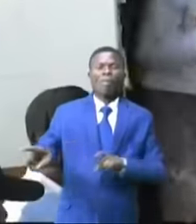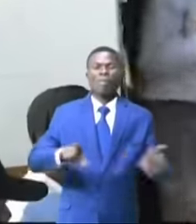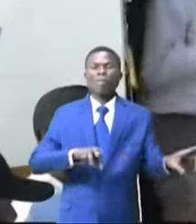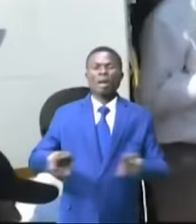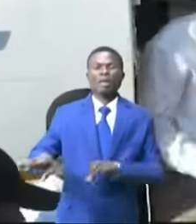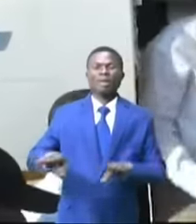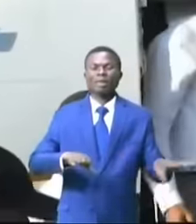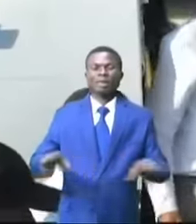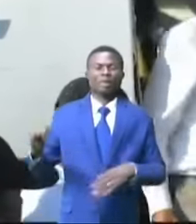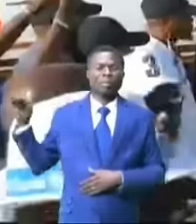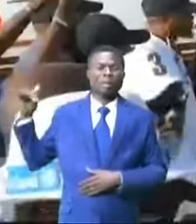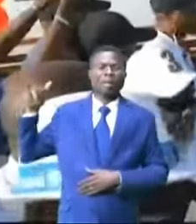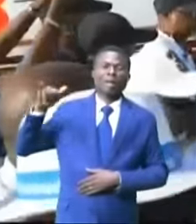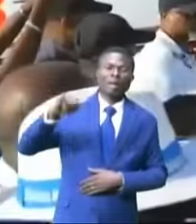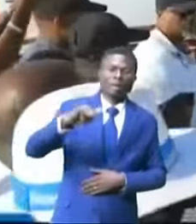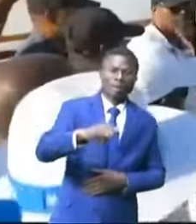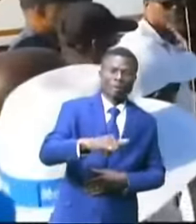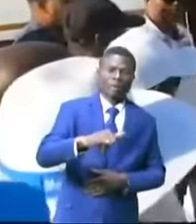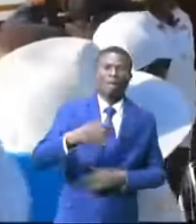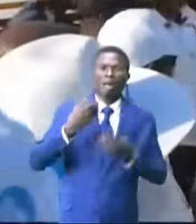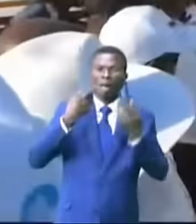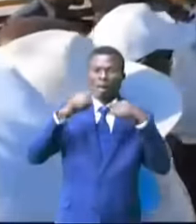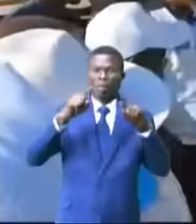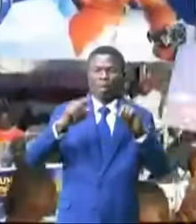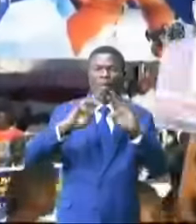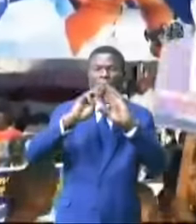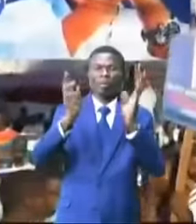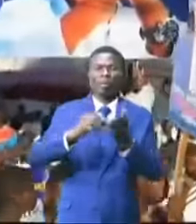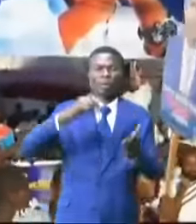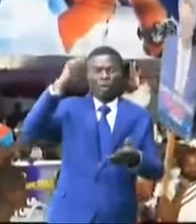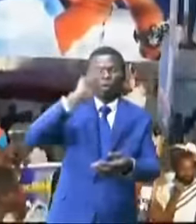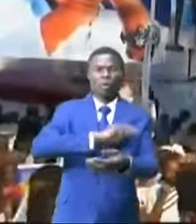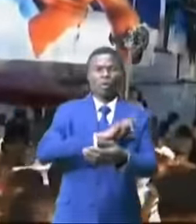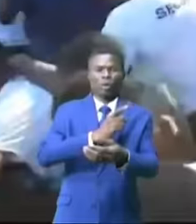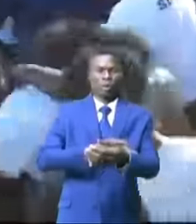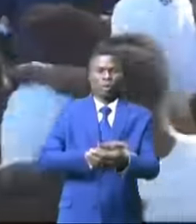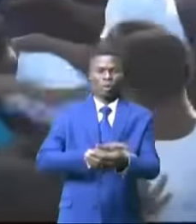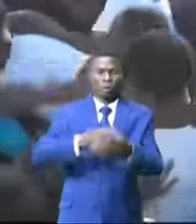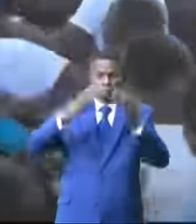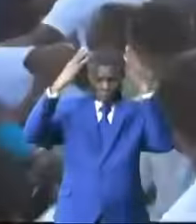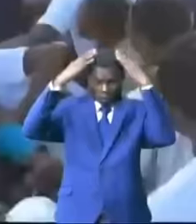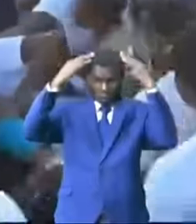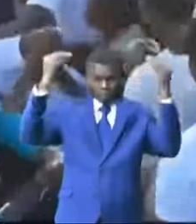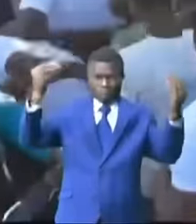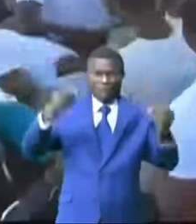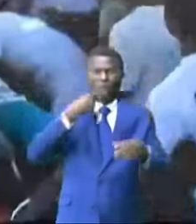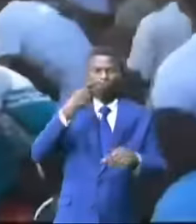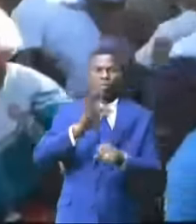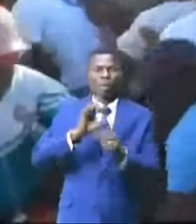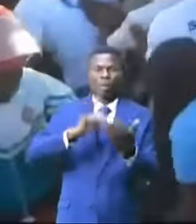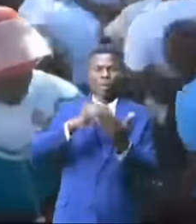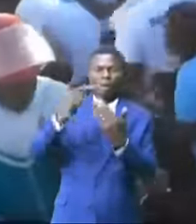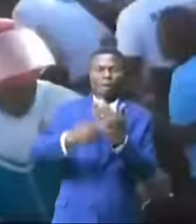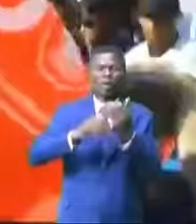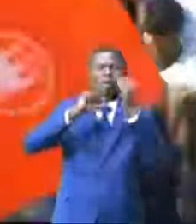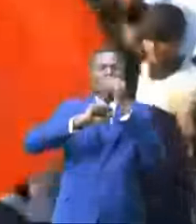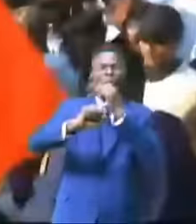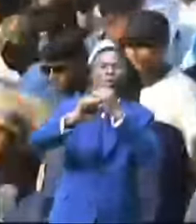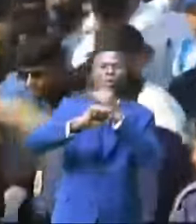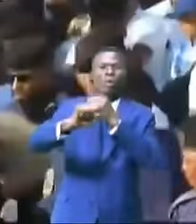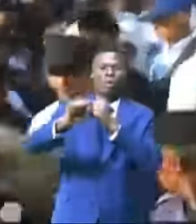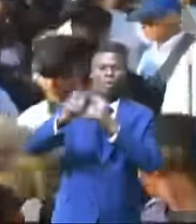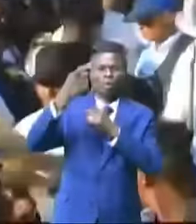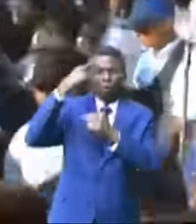s'est adressé à la population du chef-lieu de la province du Nord Kivu. Moïse Katumbi a égrené son programme de campagne pour